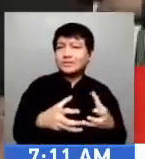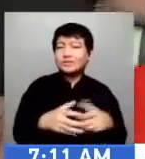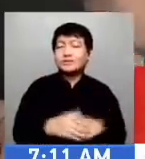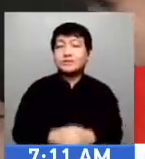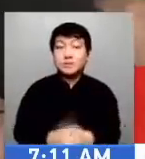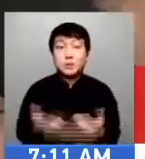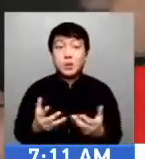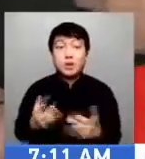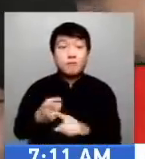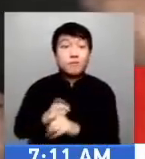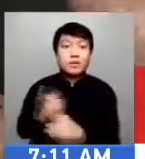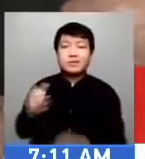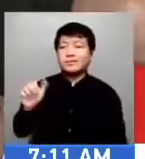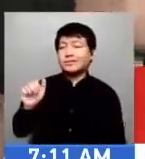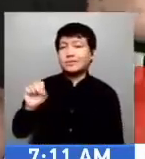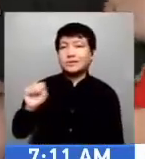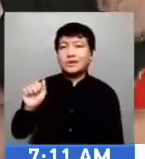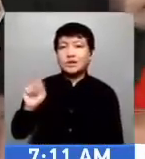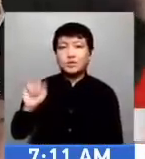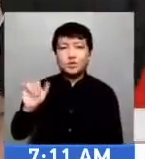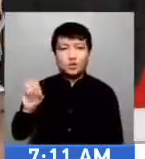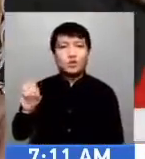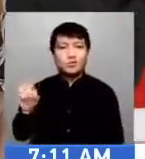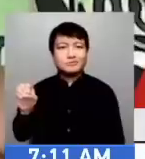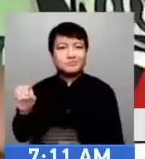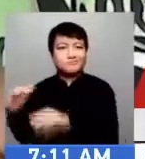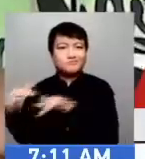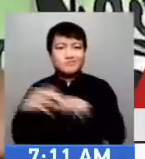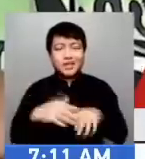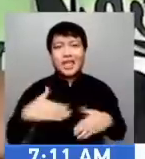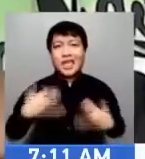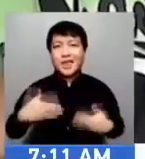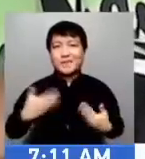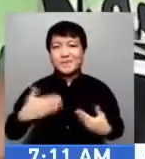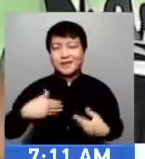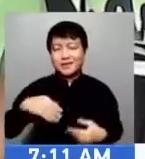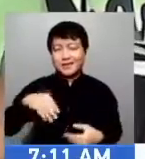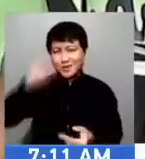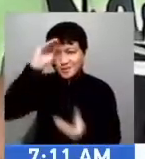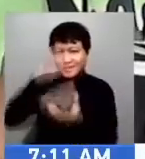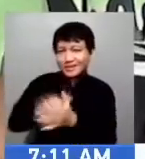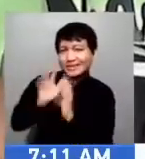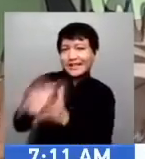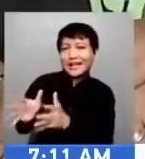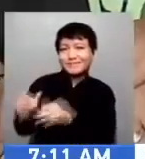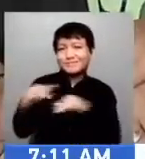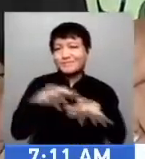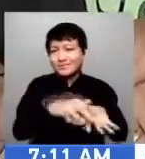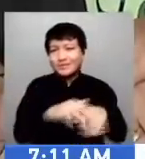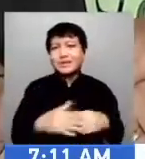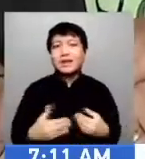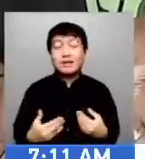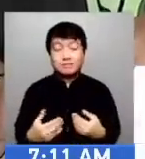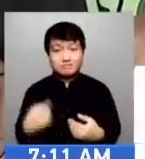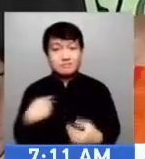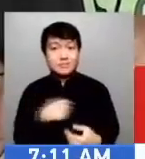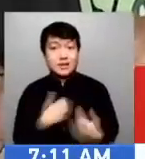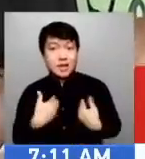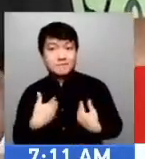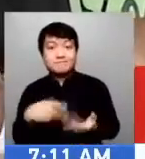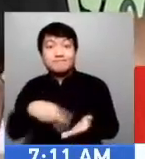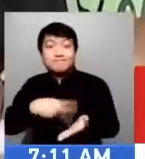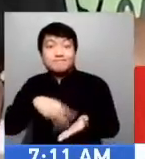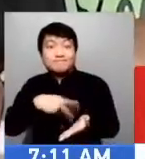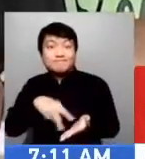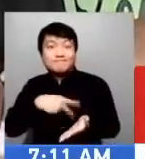Sauyo. Napakasaya, nandito nga kami, kahit hindi ba namin asawa namin. Meron kaming ininsayo na isang sayaw lang, na ininsayo ng mga scene